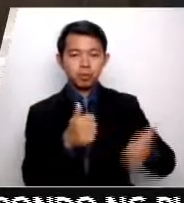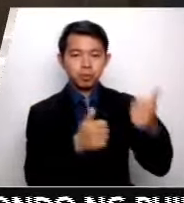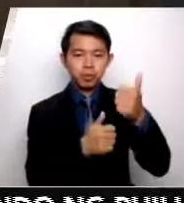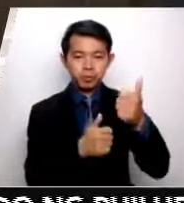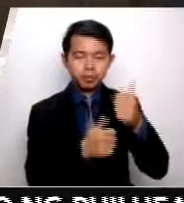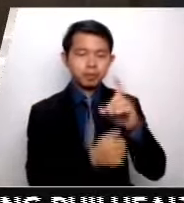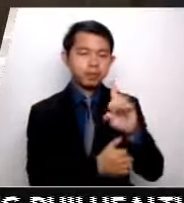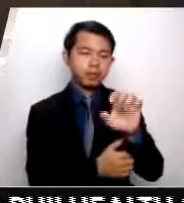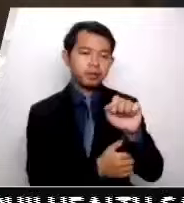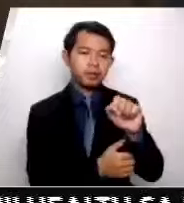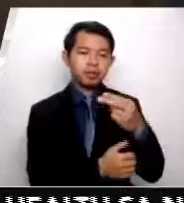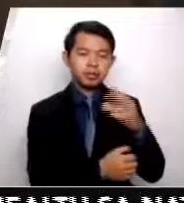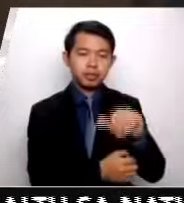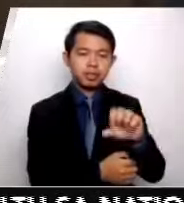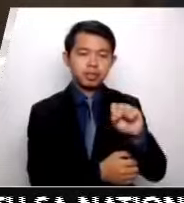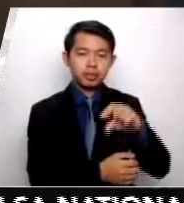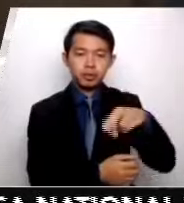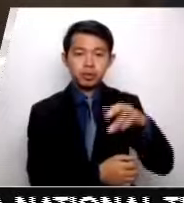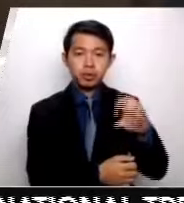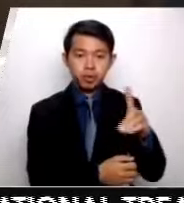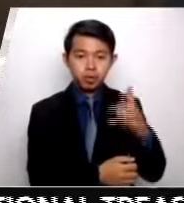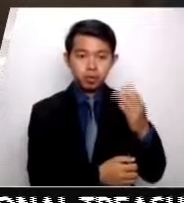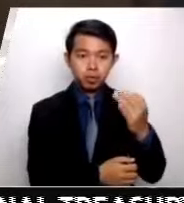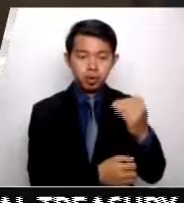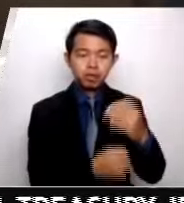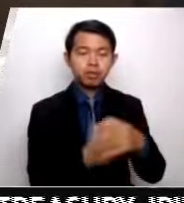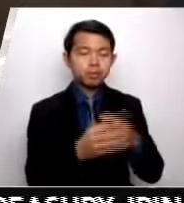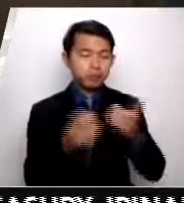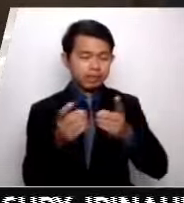directors handling